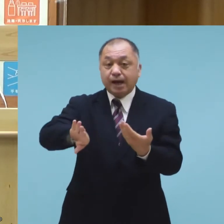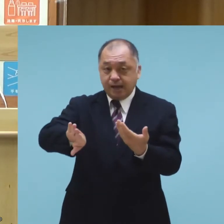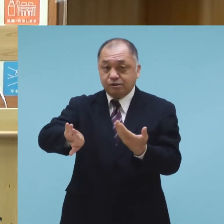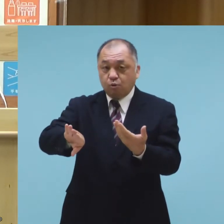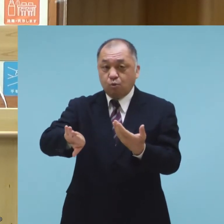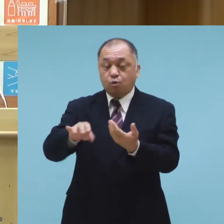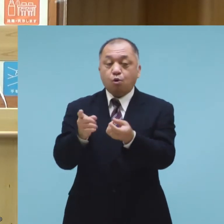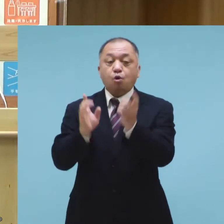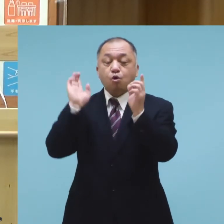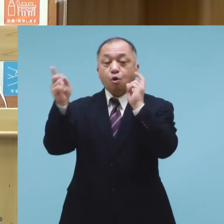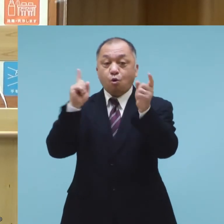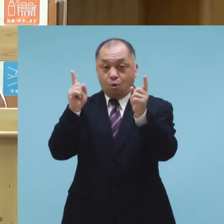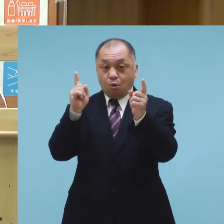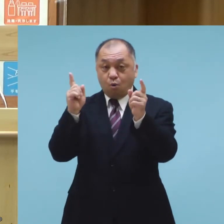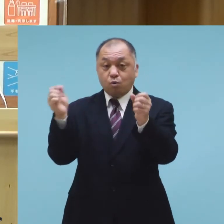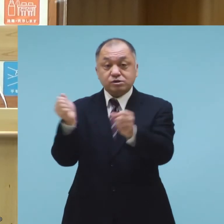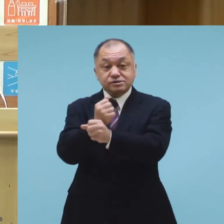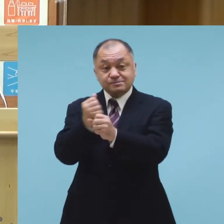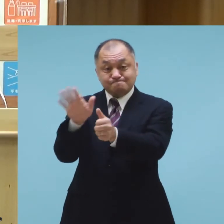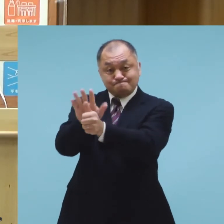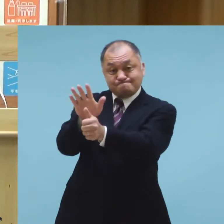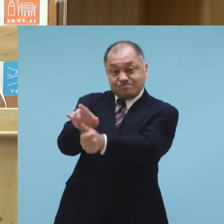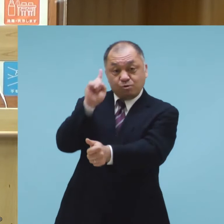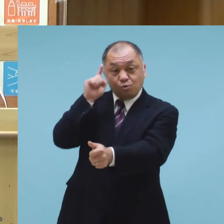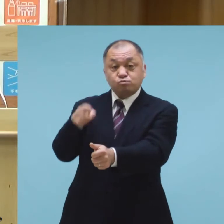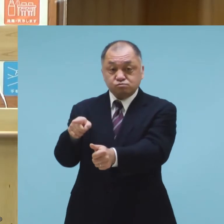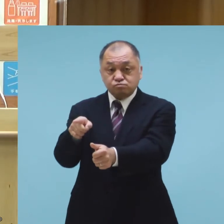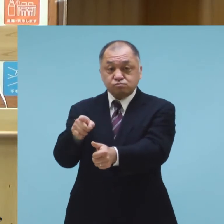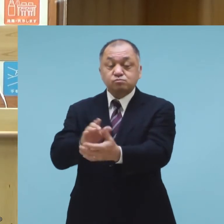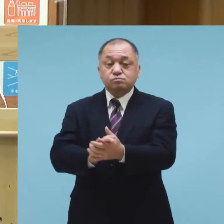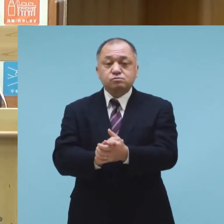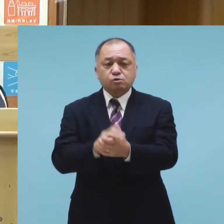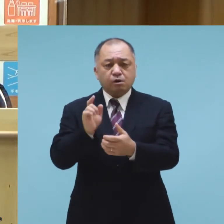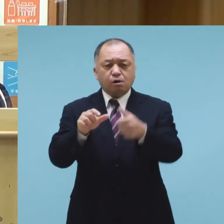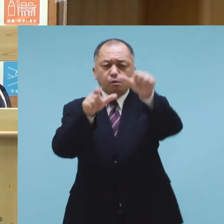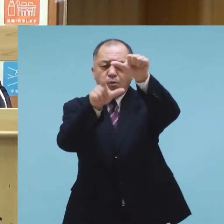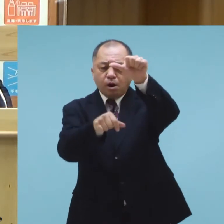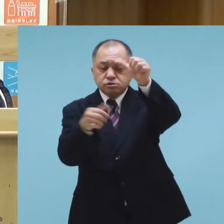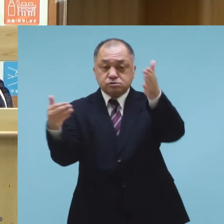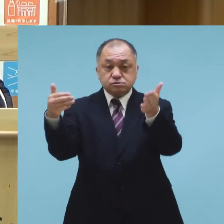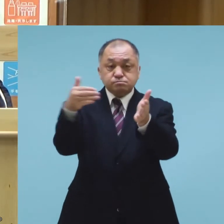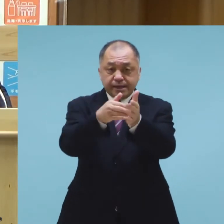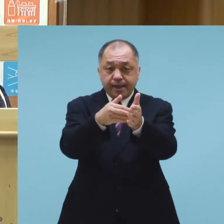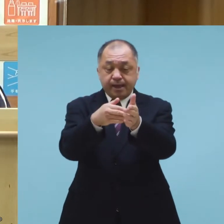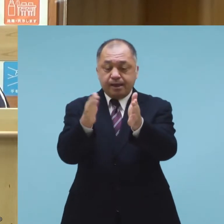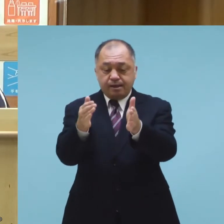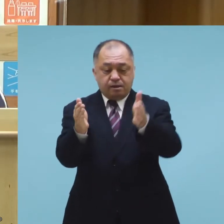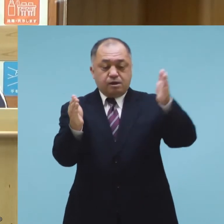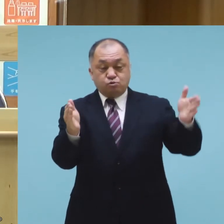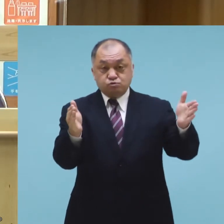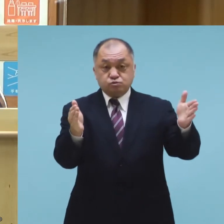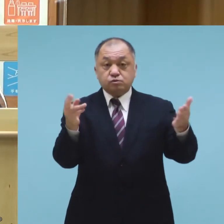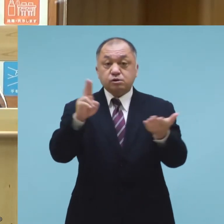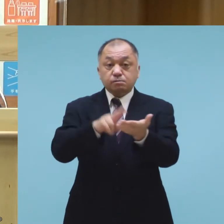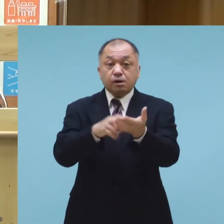旅行代金の助成事業ですけども、これ来月いっぱいまで、延長することになり